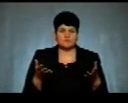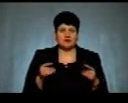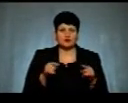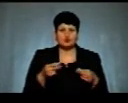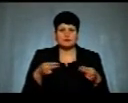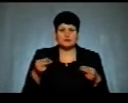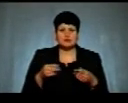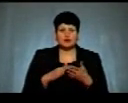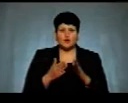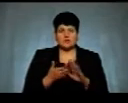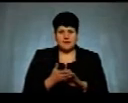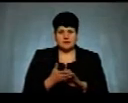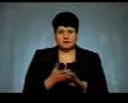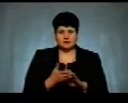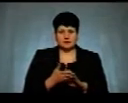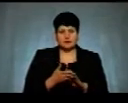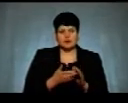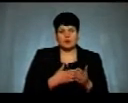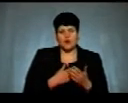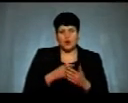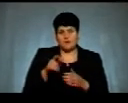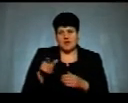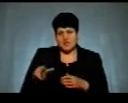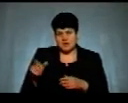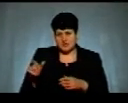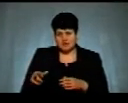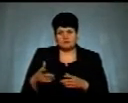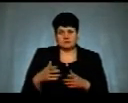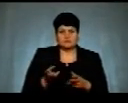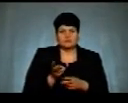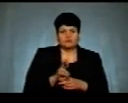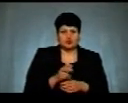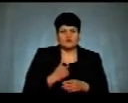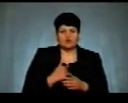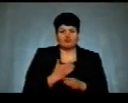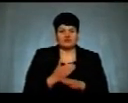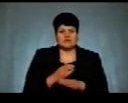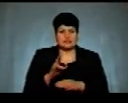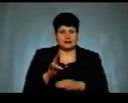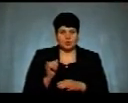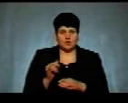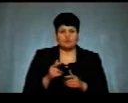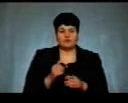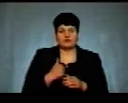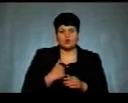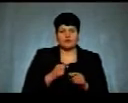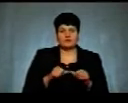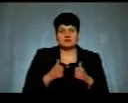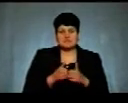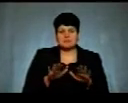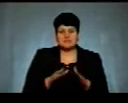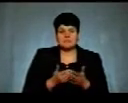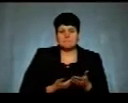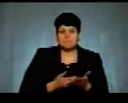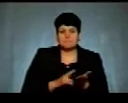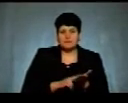підписати контракт, громадянин безпосередньо звертається як у військову частину або у військовий комісаріат за місцем прописки,